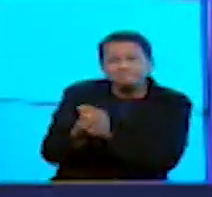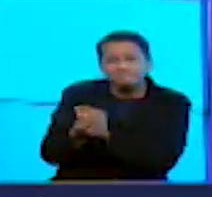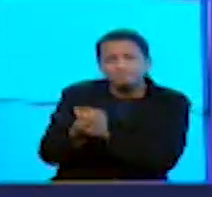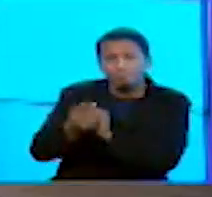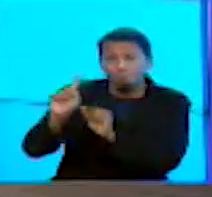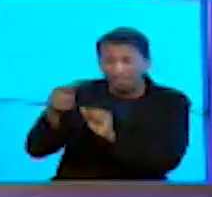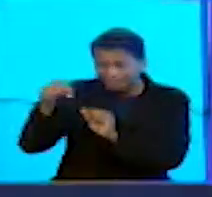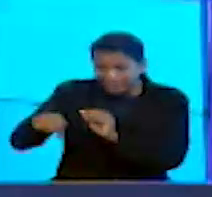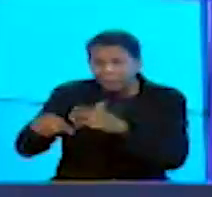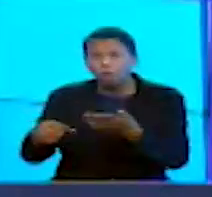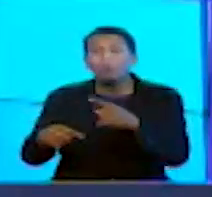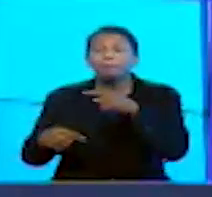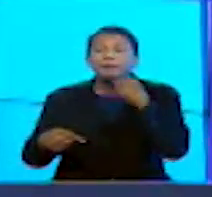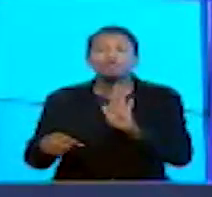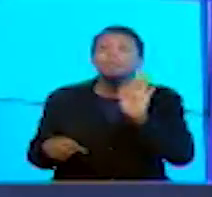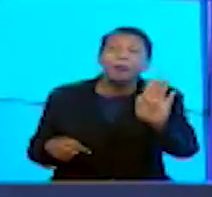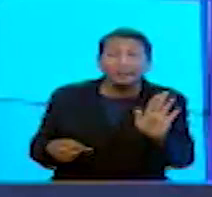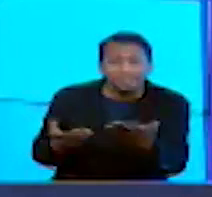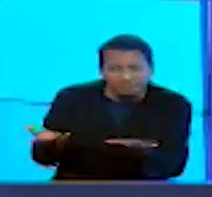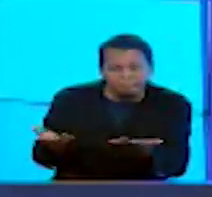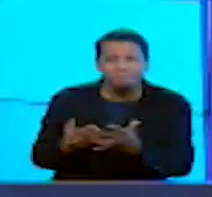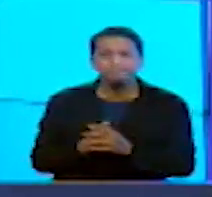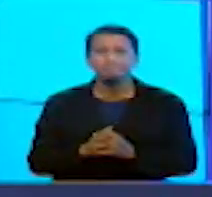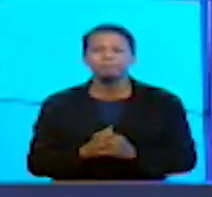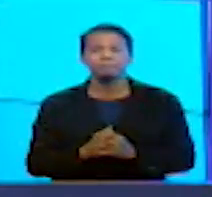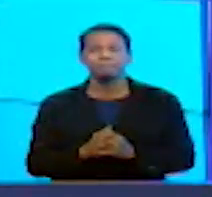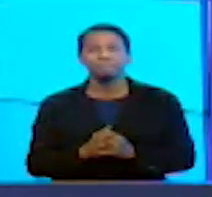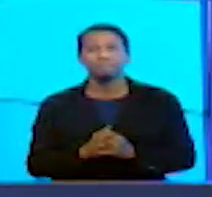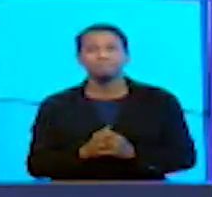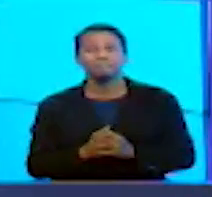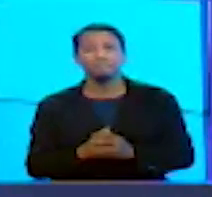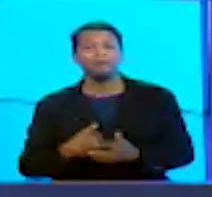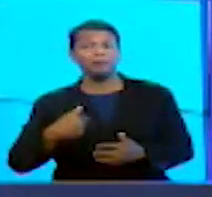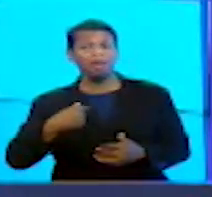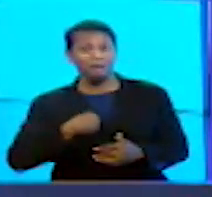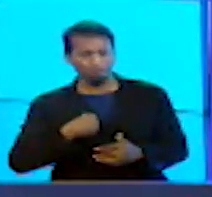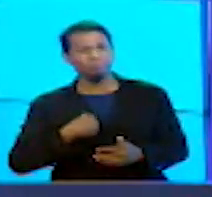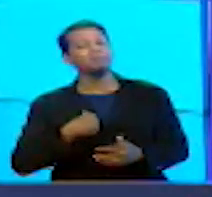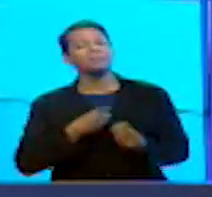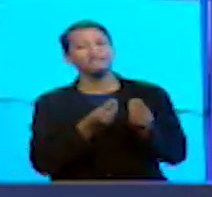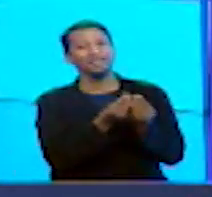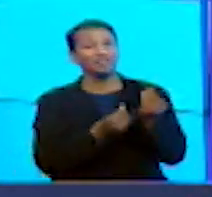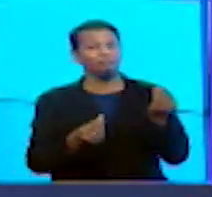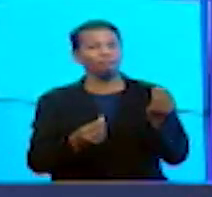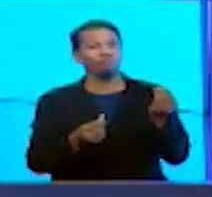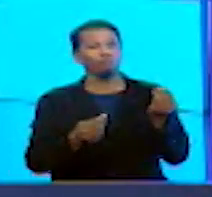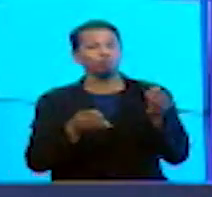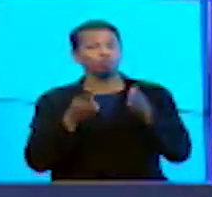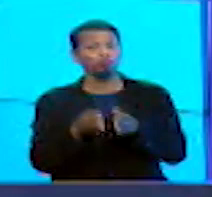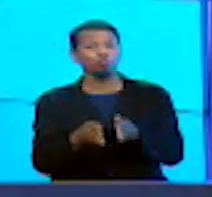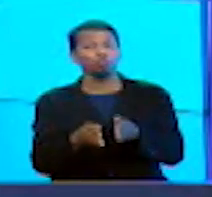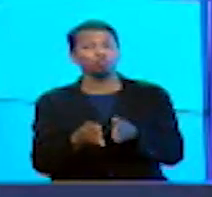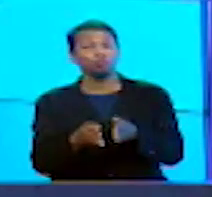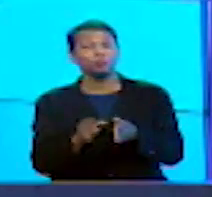Tobi dari RTTI, sebagai staf khusus Presiden, tentu saya harus menghormati atasan saya, yaitu